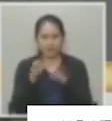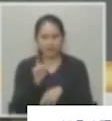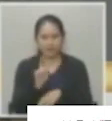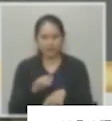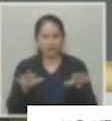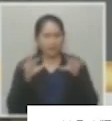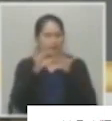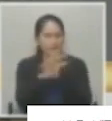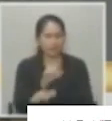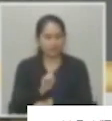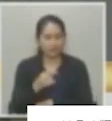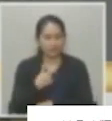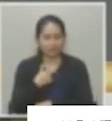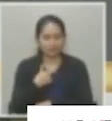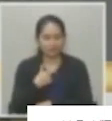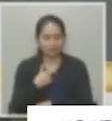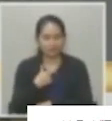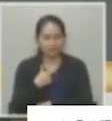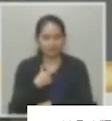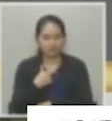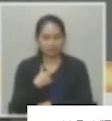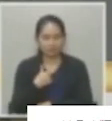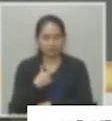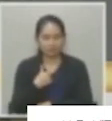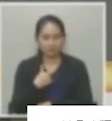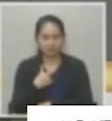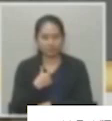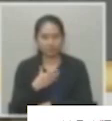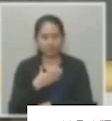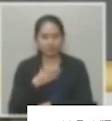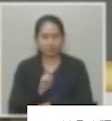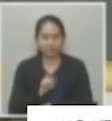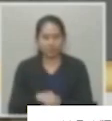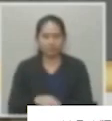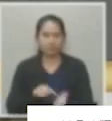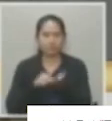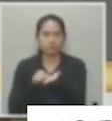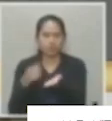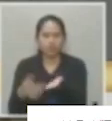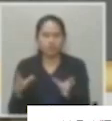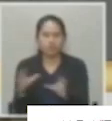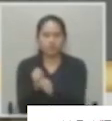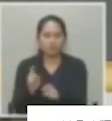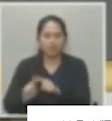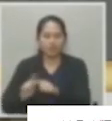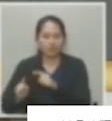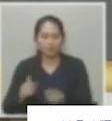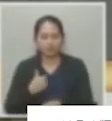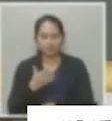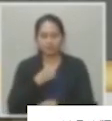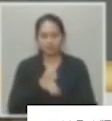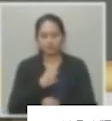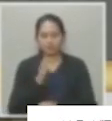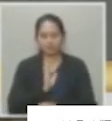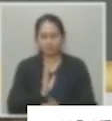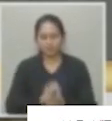าตอบคำถามกับอาจารย์ที่ว่าผมเอาลิงก์ให้คุณดูแล้วคุณมาสรุปให้ฟังที่ไม่ใช่นะครับผมไม่ทำอย่างนั้นนะครับท่าน